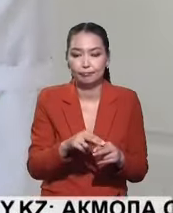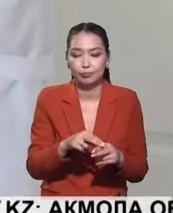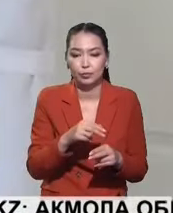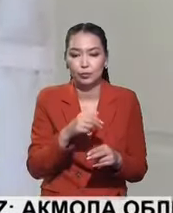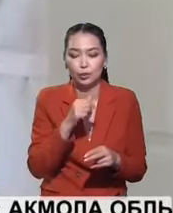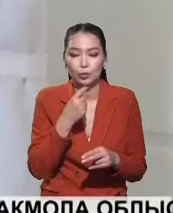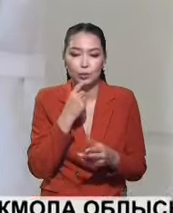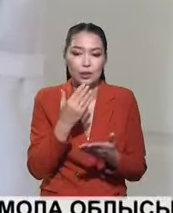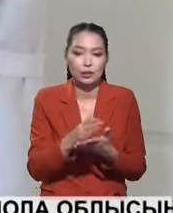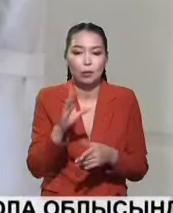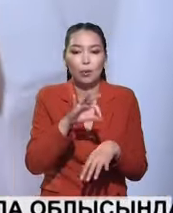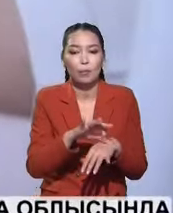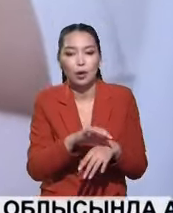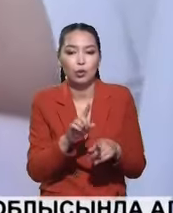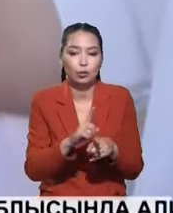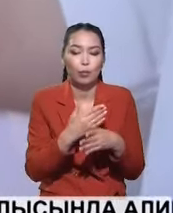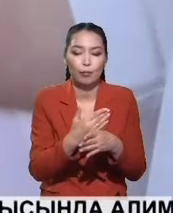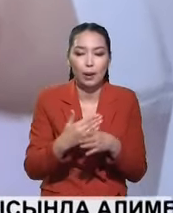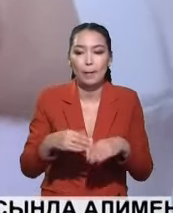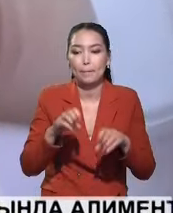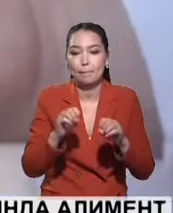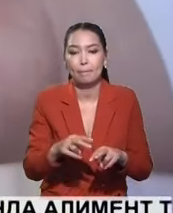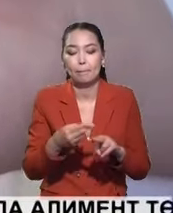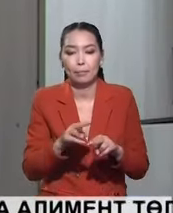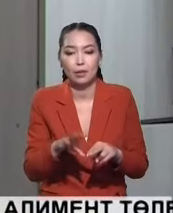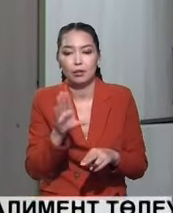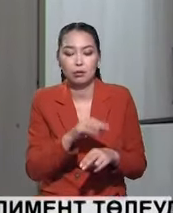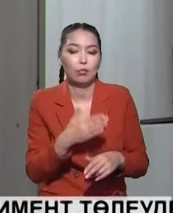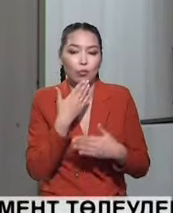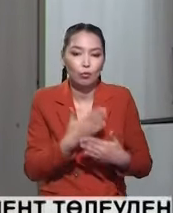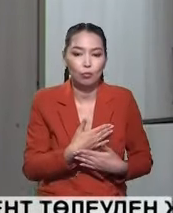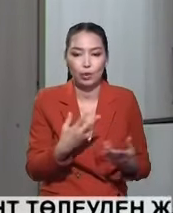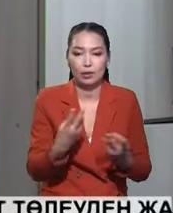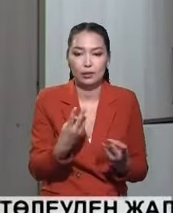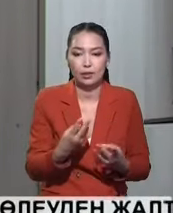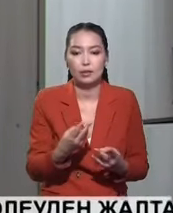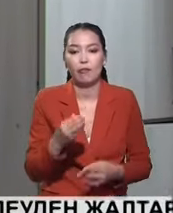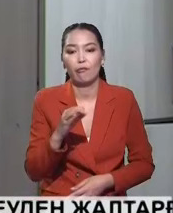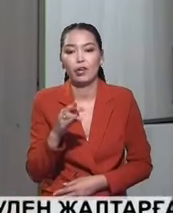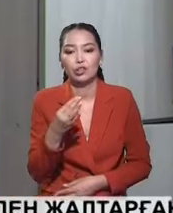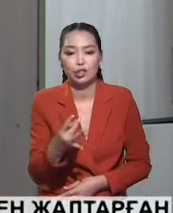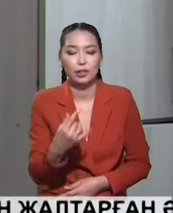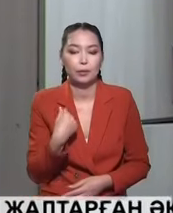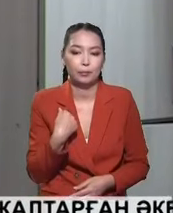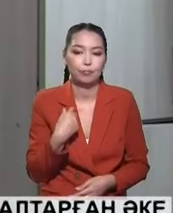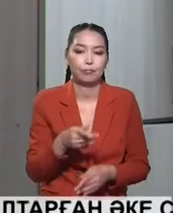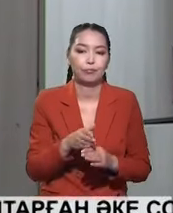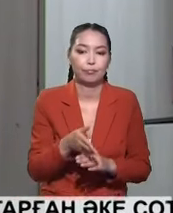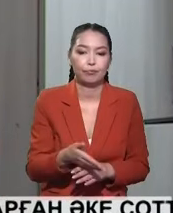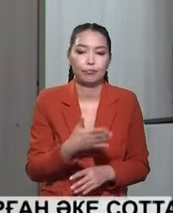ауырған жанға көмек көрсету үшін мамандыққа деген аса жоғары махаббат керек. Осы фельдшерге келгенін